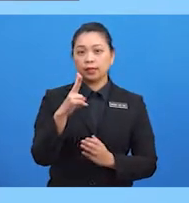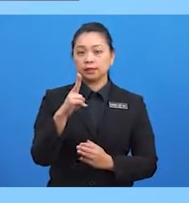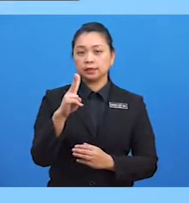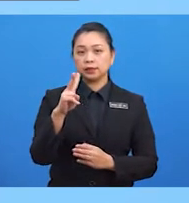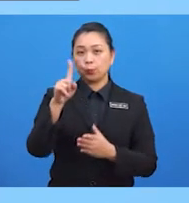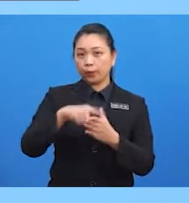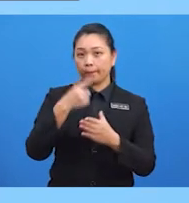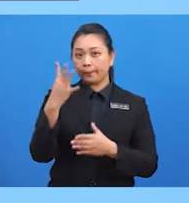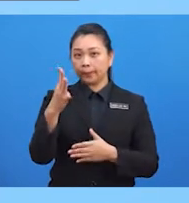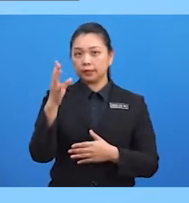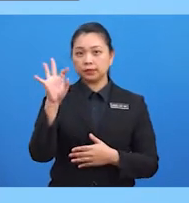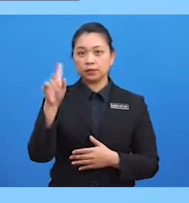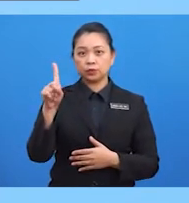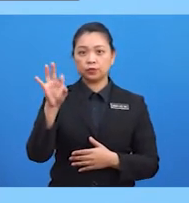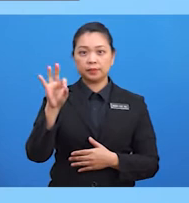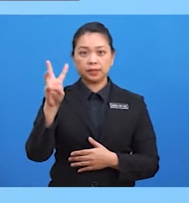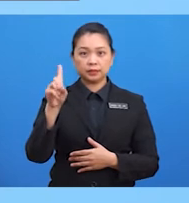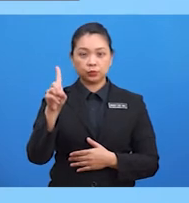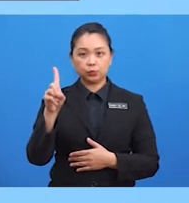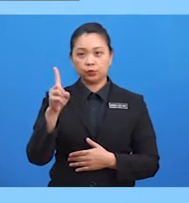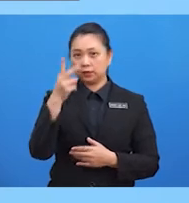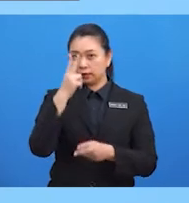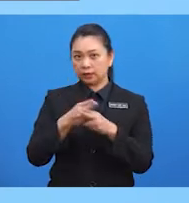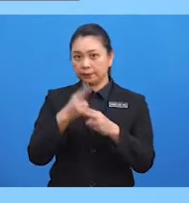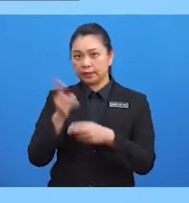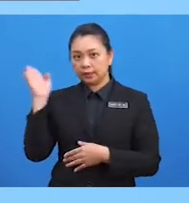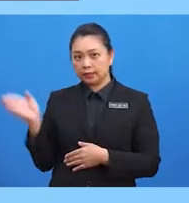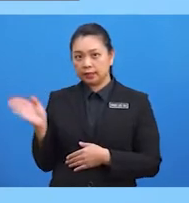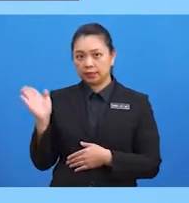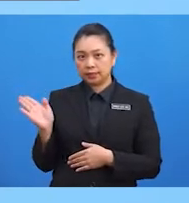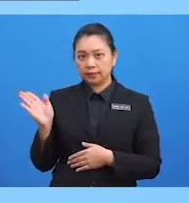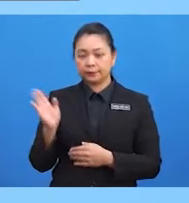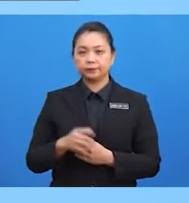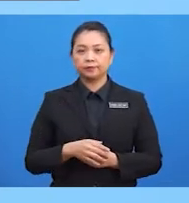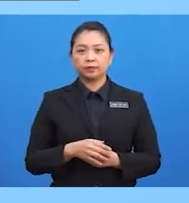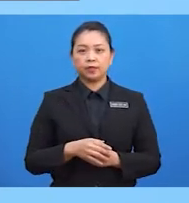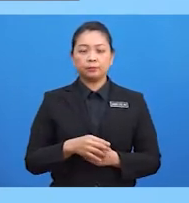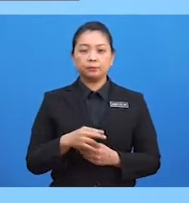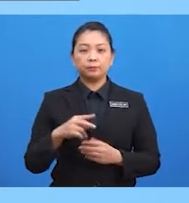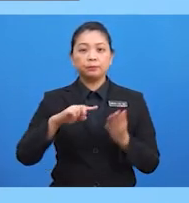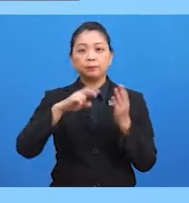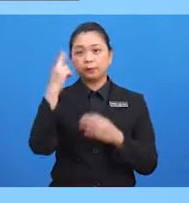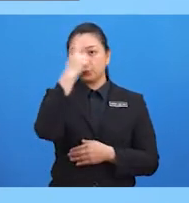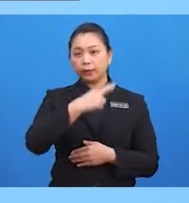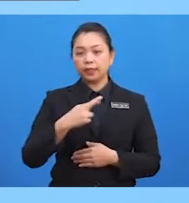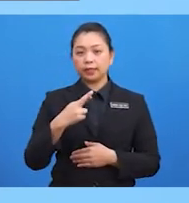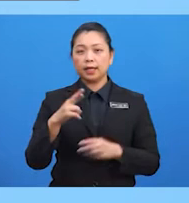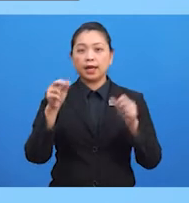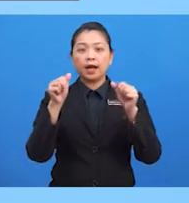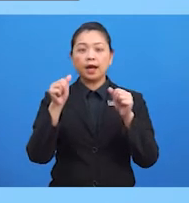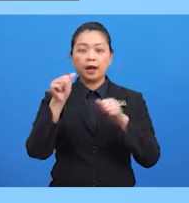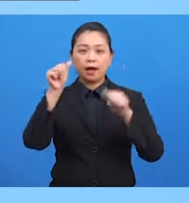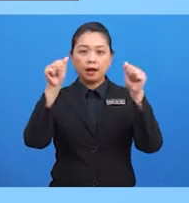1961, Yuri Alexeyevich Gagarin iaitu angkasawan dan juruterbang